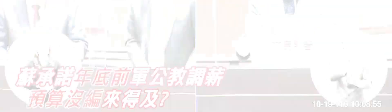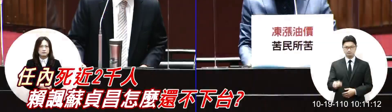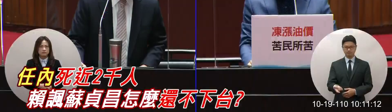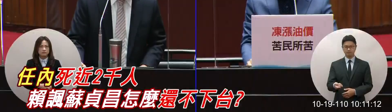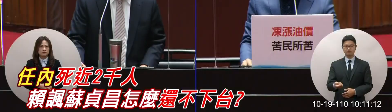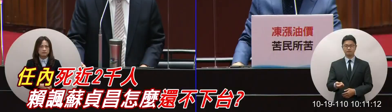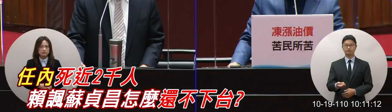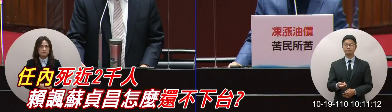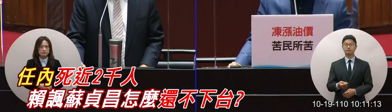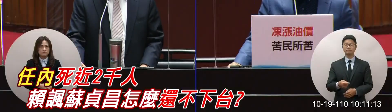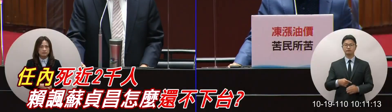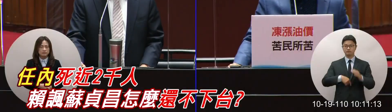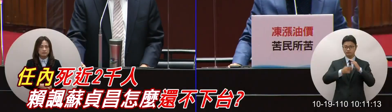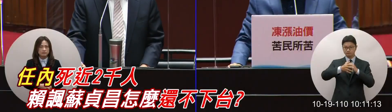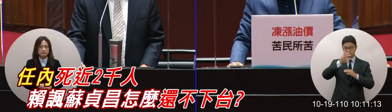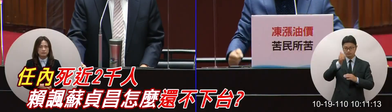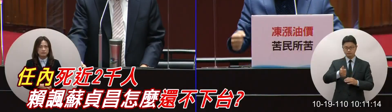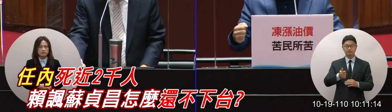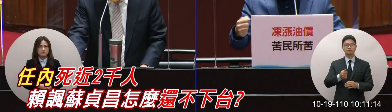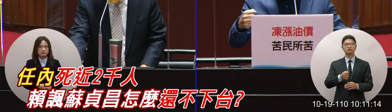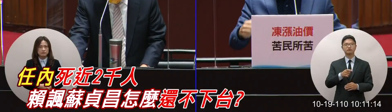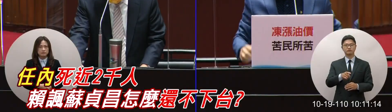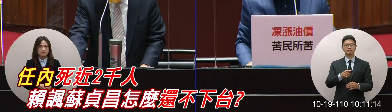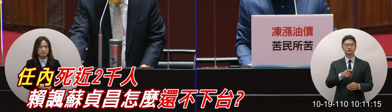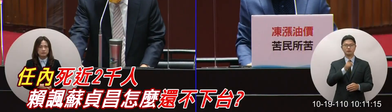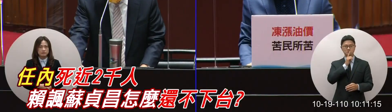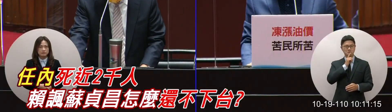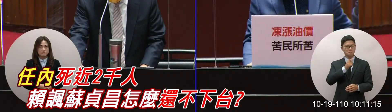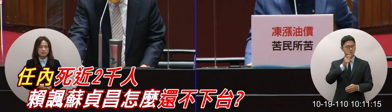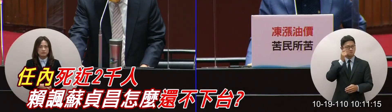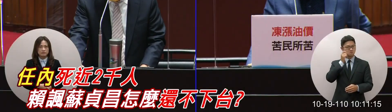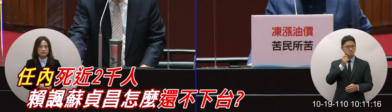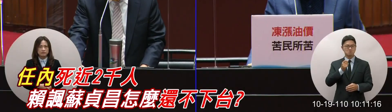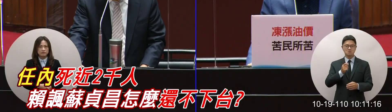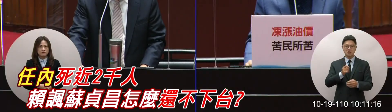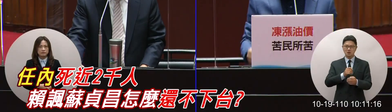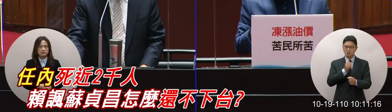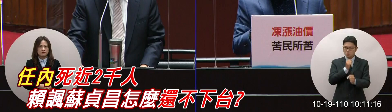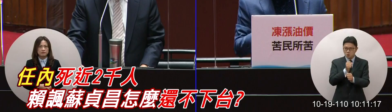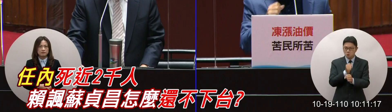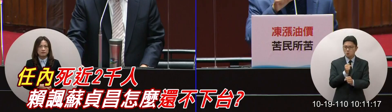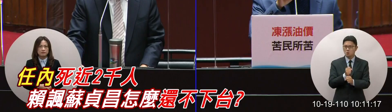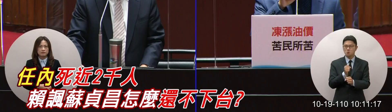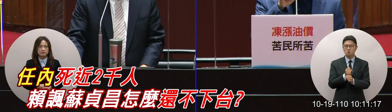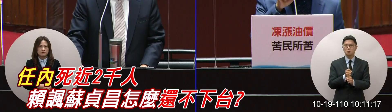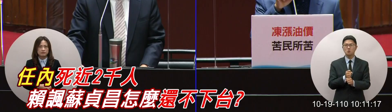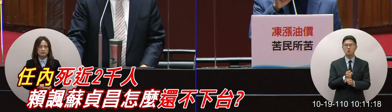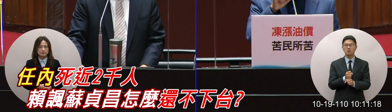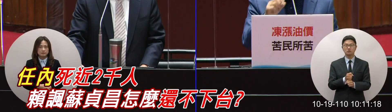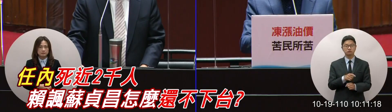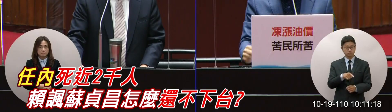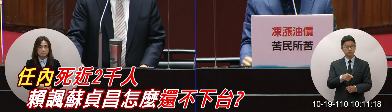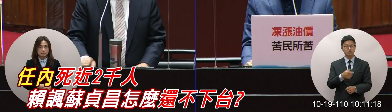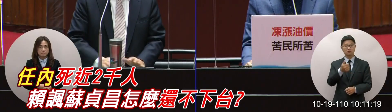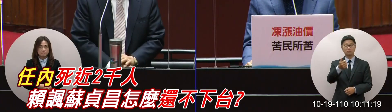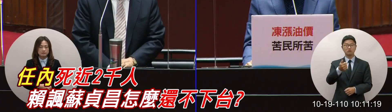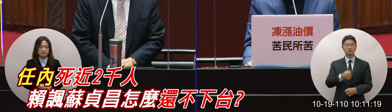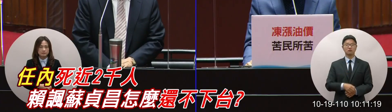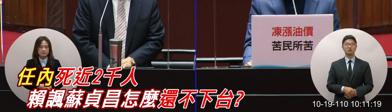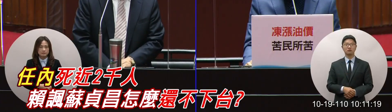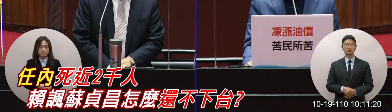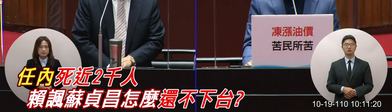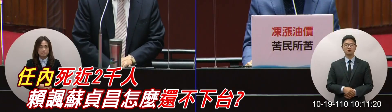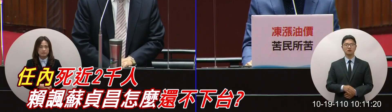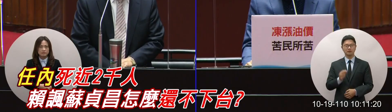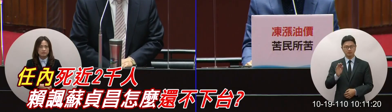啊。院长口号的形容，爱做事了哈。爱做事很好，但